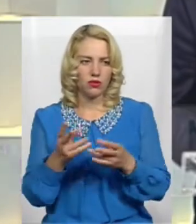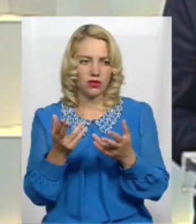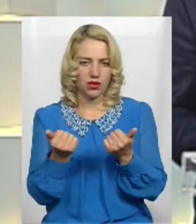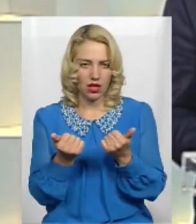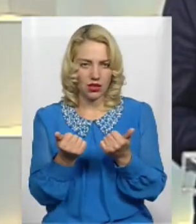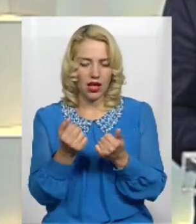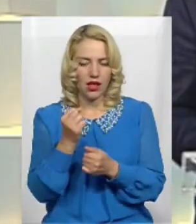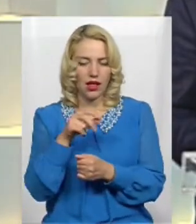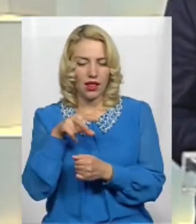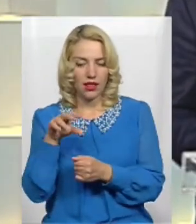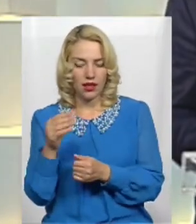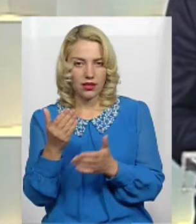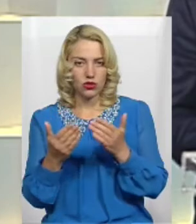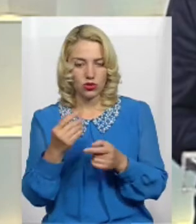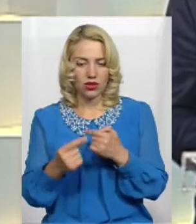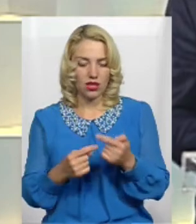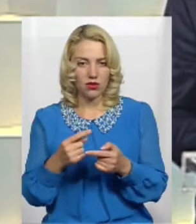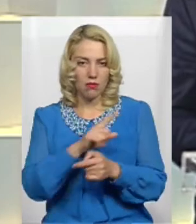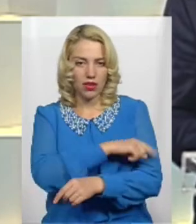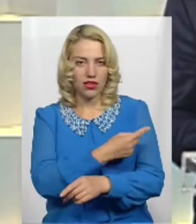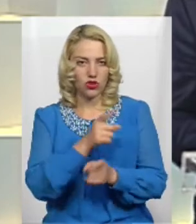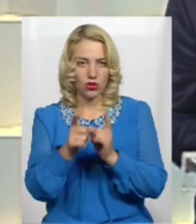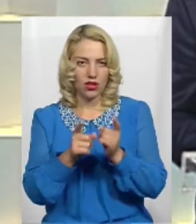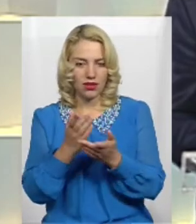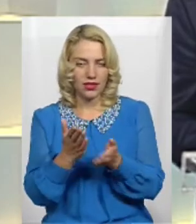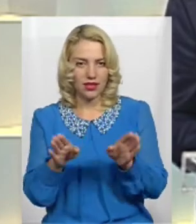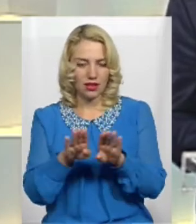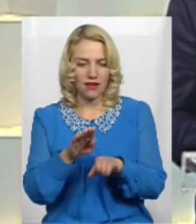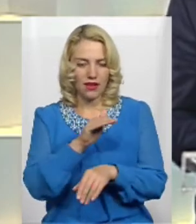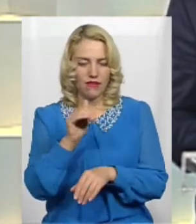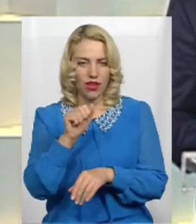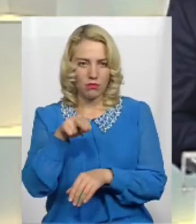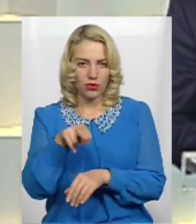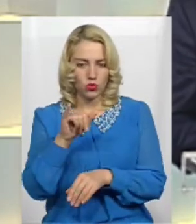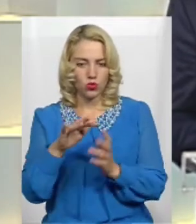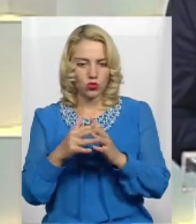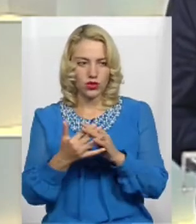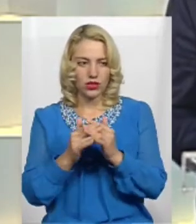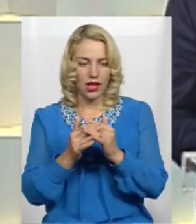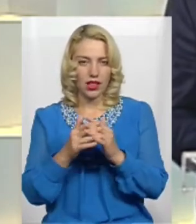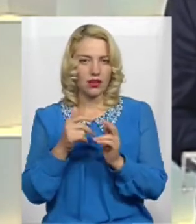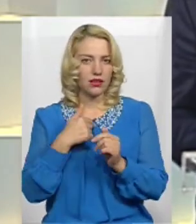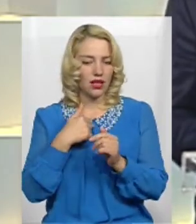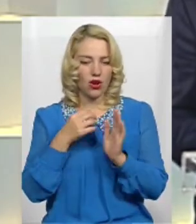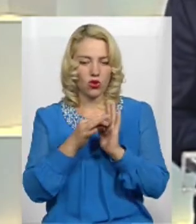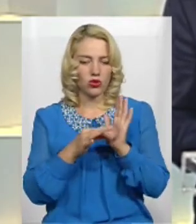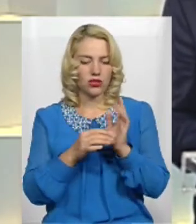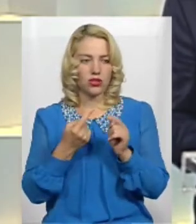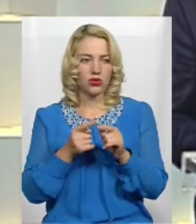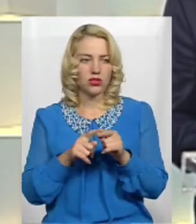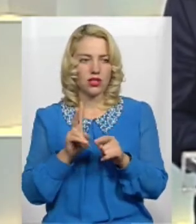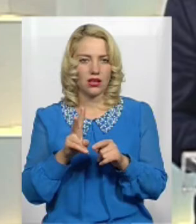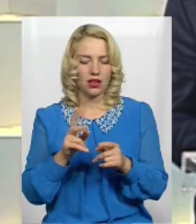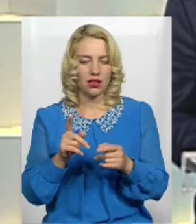так, але якщо наслідком медичної реформи є закриття ФАПів у селах, то я розцінюю це не інакше,